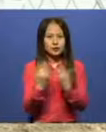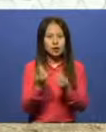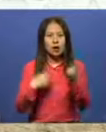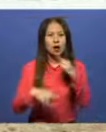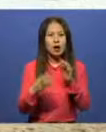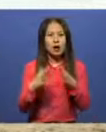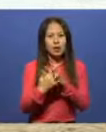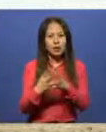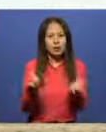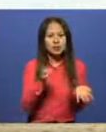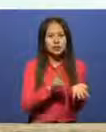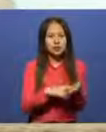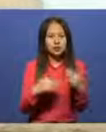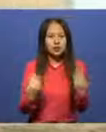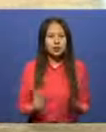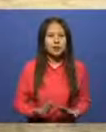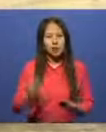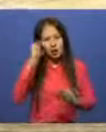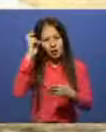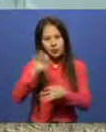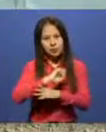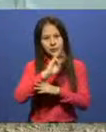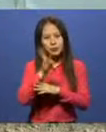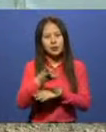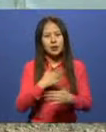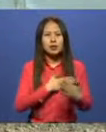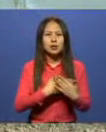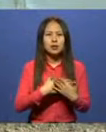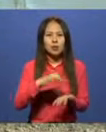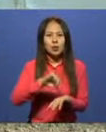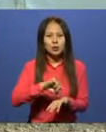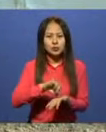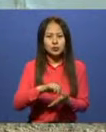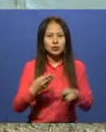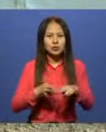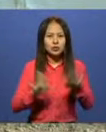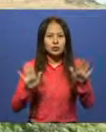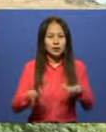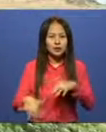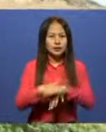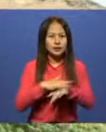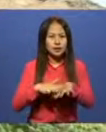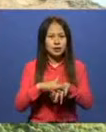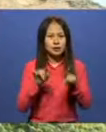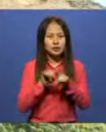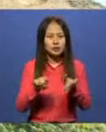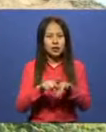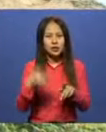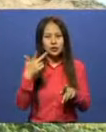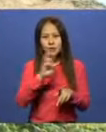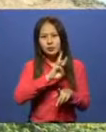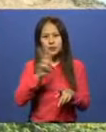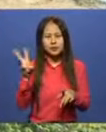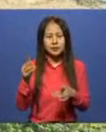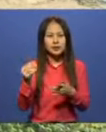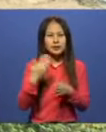келіп, мемлекеттің жұмыспен қамту 2020 бағдарламасына белсенді қатысуда. Алдымен нарықты зерттеп алған ол, 3 миллион теңге несие